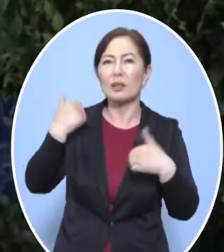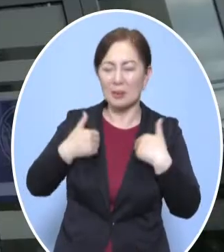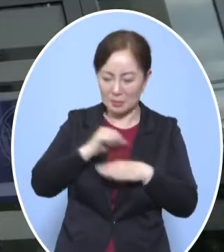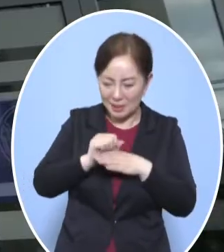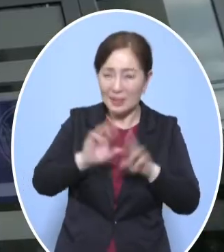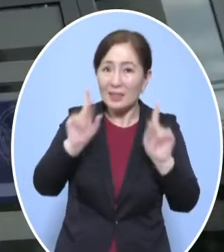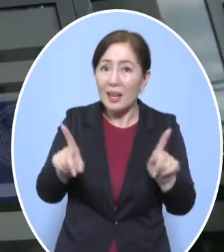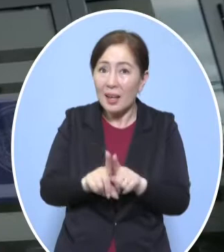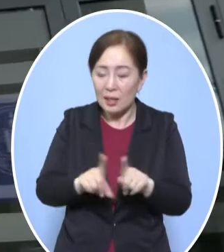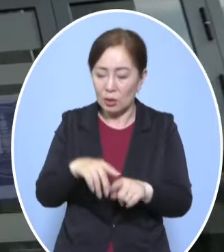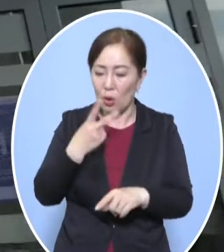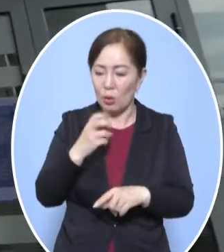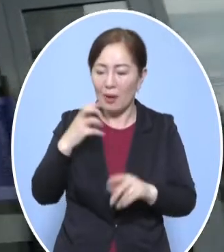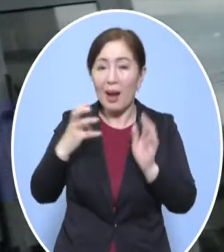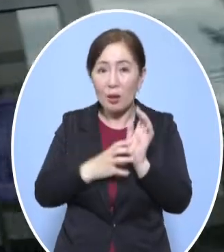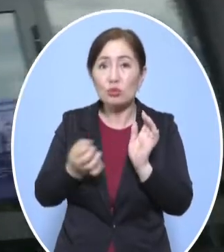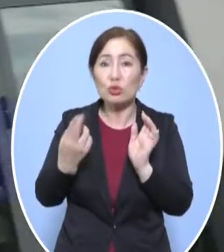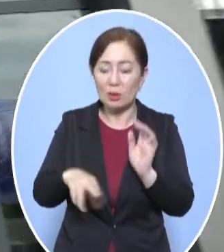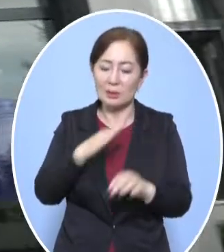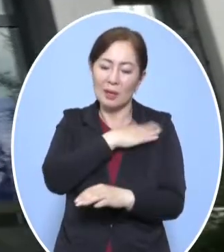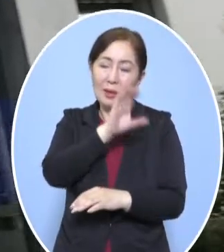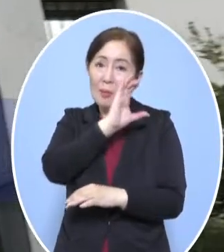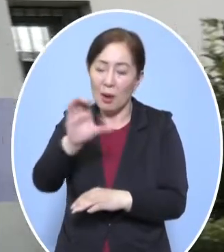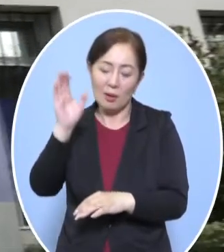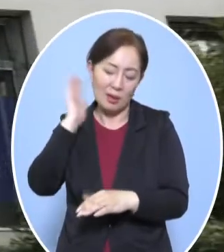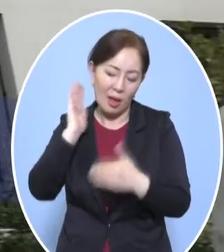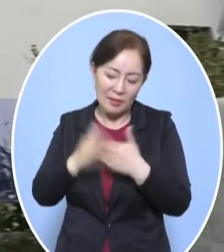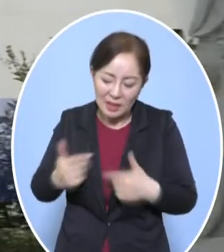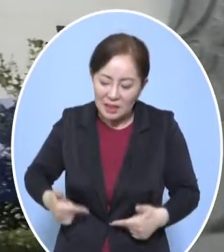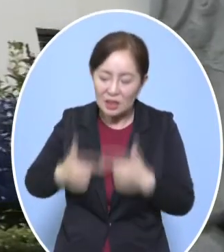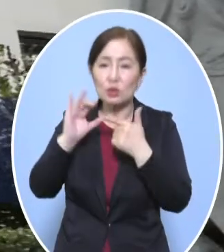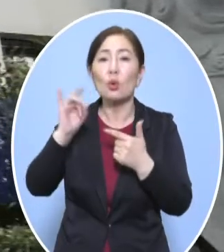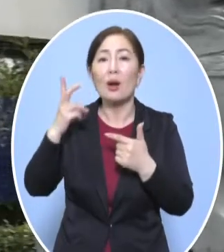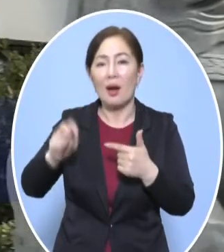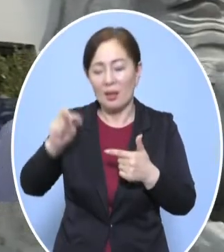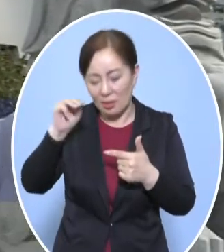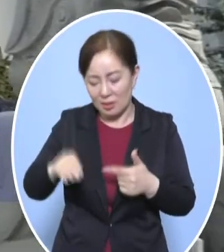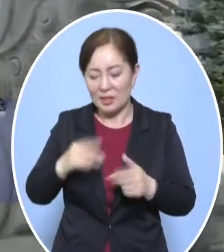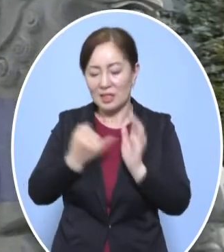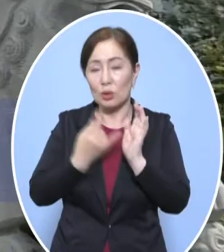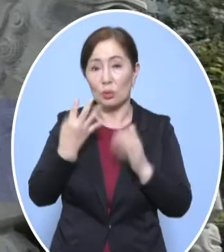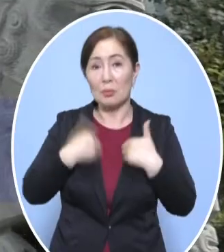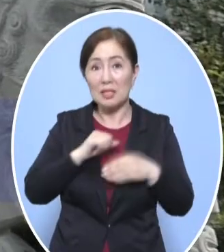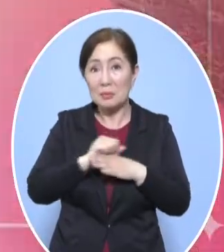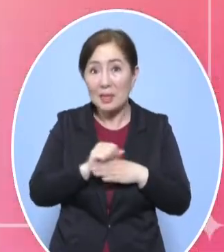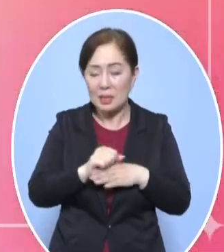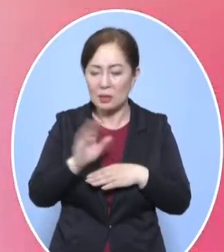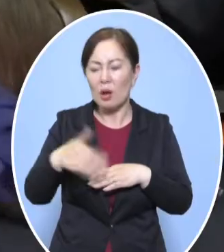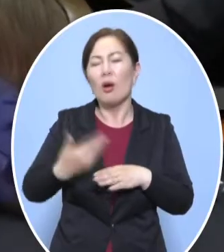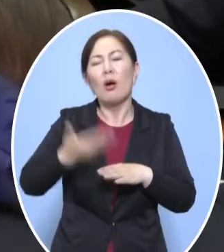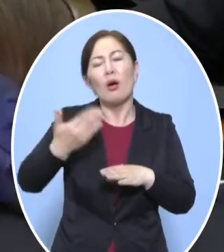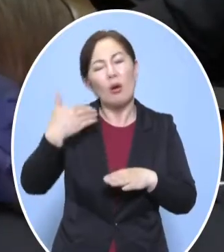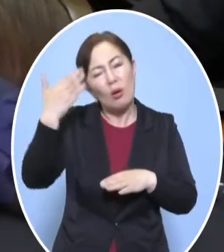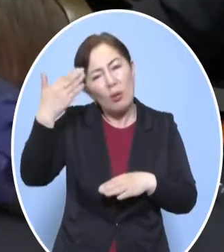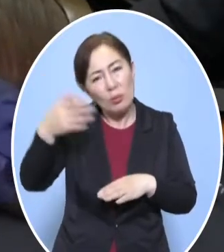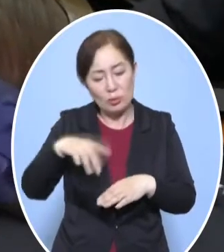багш нарыг бэлтгэж байгаатай байдал за 2019 онд цагдаагийн байгууллагад авлигын эсрэг сурагч сурчлагаа явуулах 64 сурагч багшийг бэлтгэж байсан бөгөөд өнгөрсөн